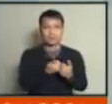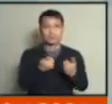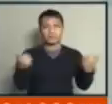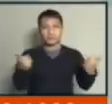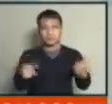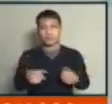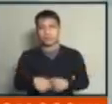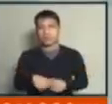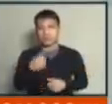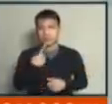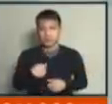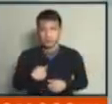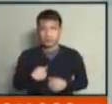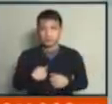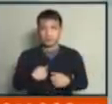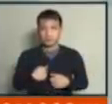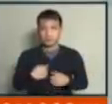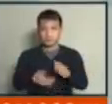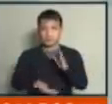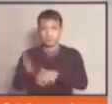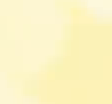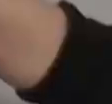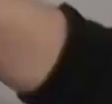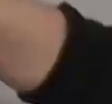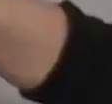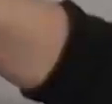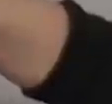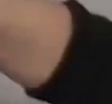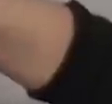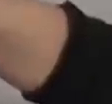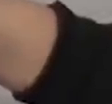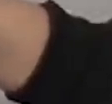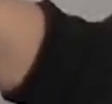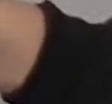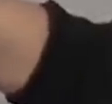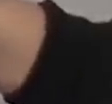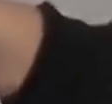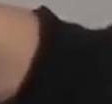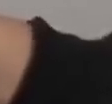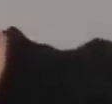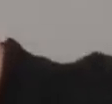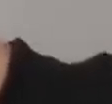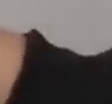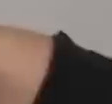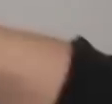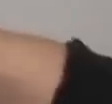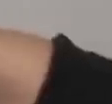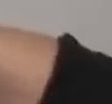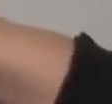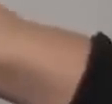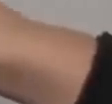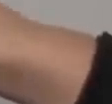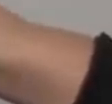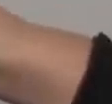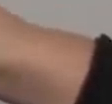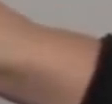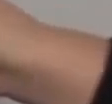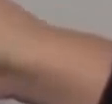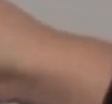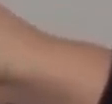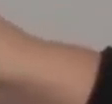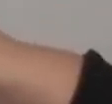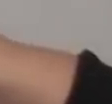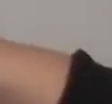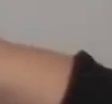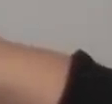makapaghiwalay ka sa akin at ako ay pinalayas mo sa bahay. Ito pong pagkakadiscover ko po tungkol po sa Chinese ay noon